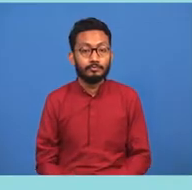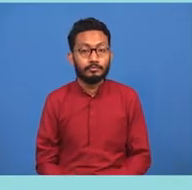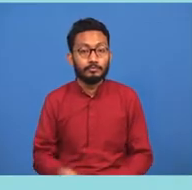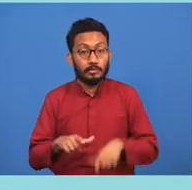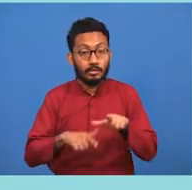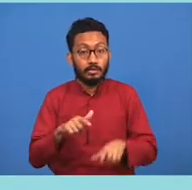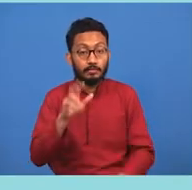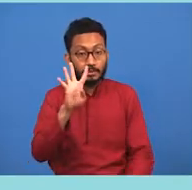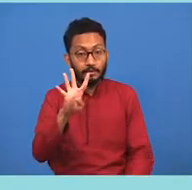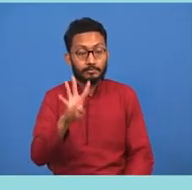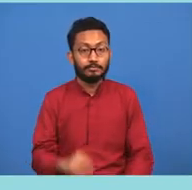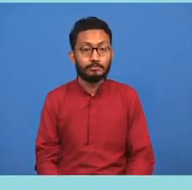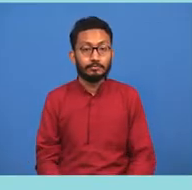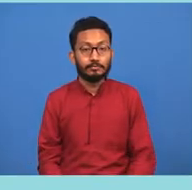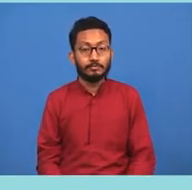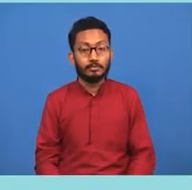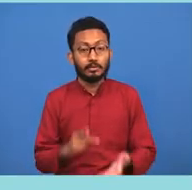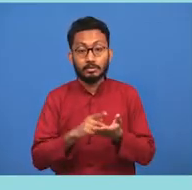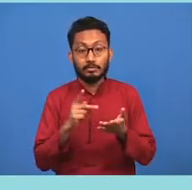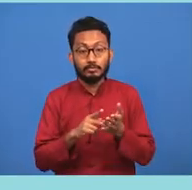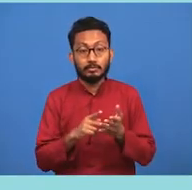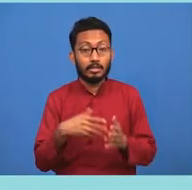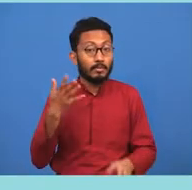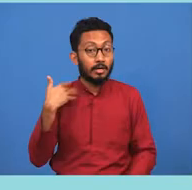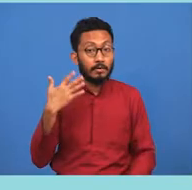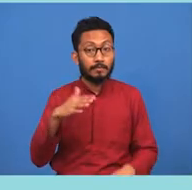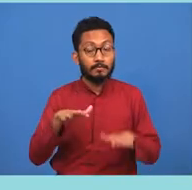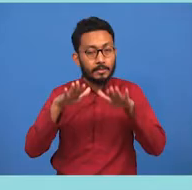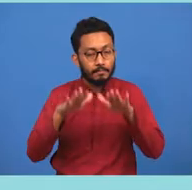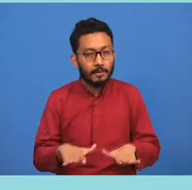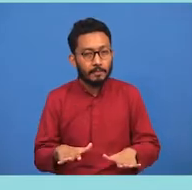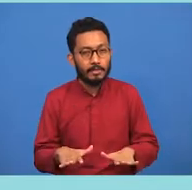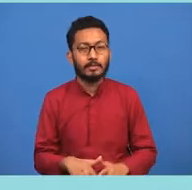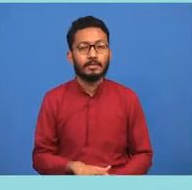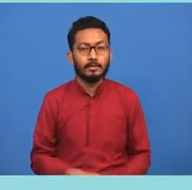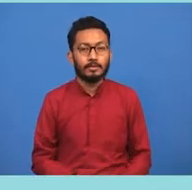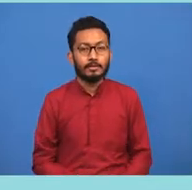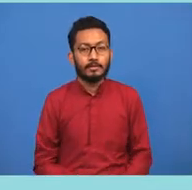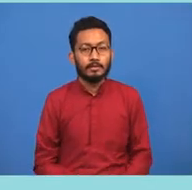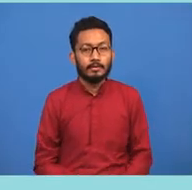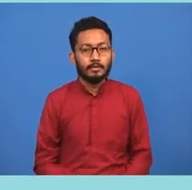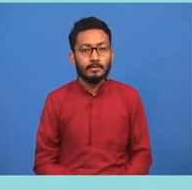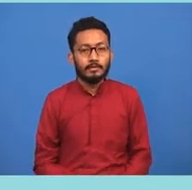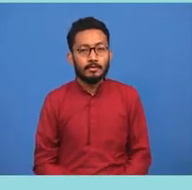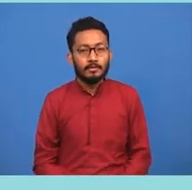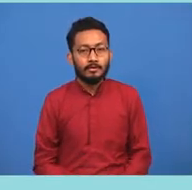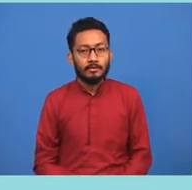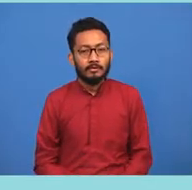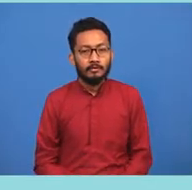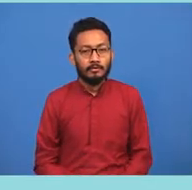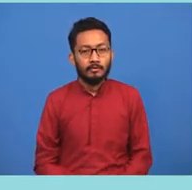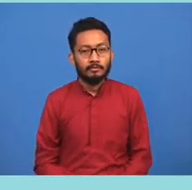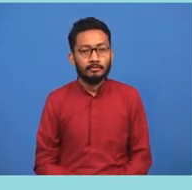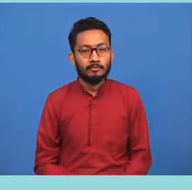Langkah 4, hitung haba pemendakan, iaitu delta H sama